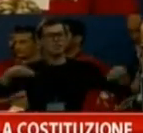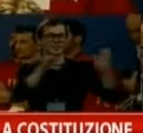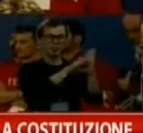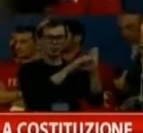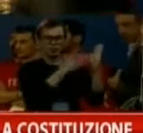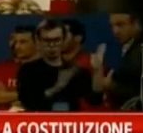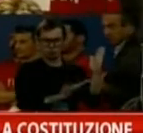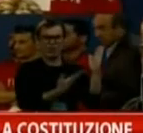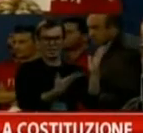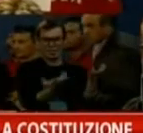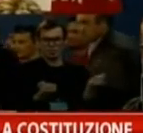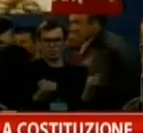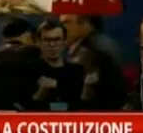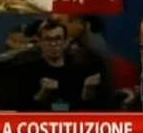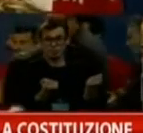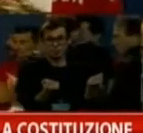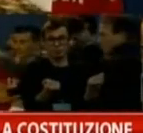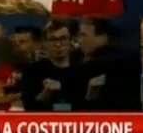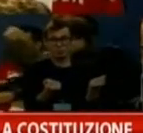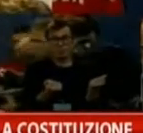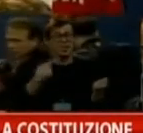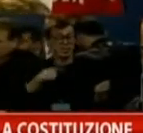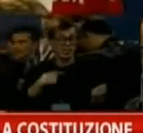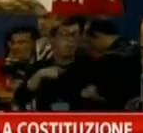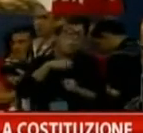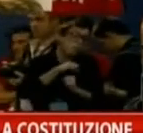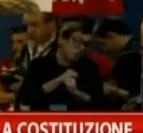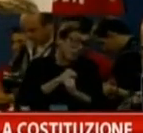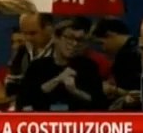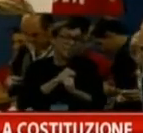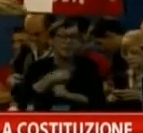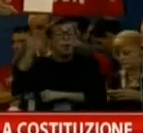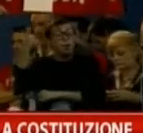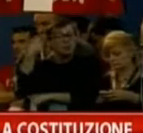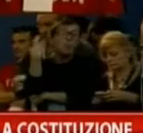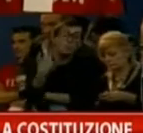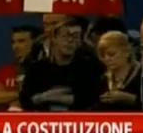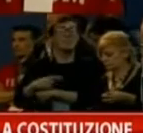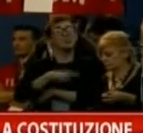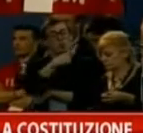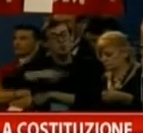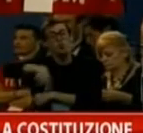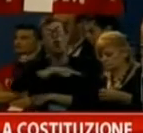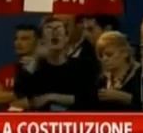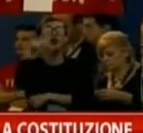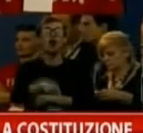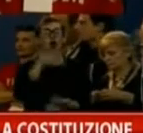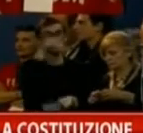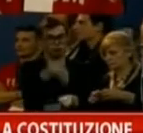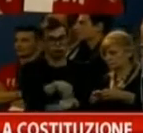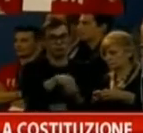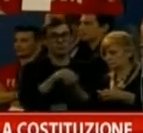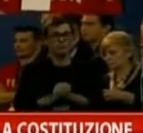ragione per cui credo che siamo qui. Possiamo mettere insieme, io non la chiamo una